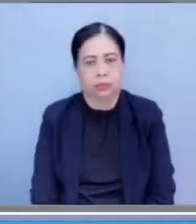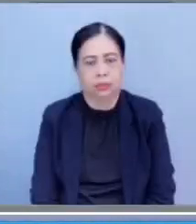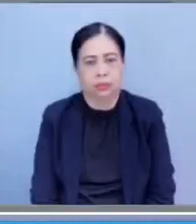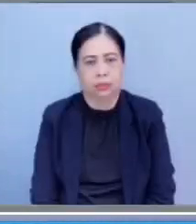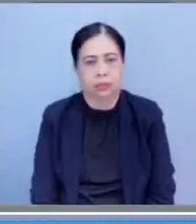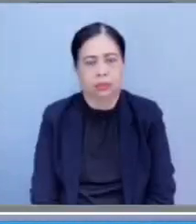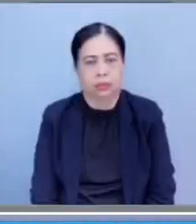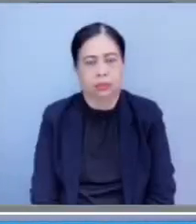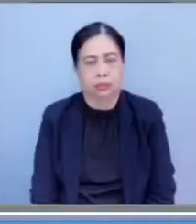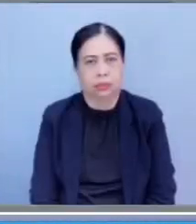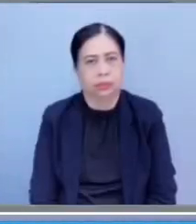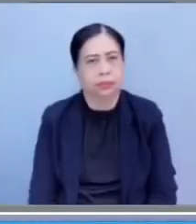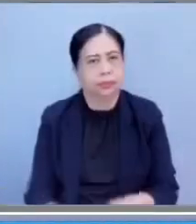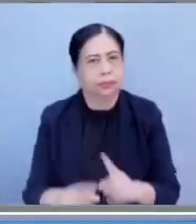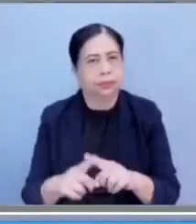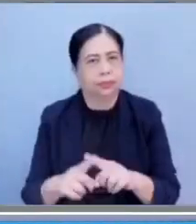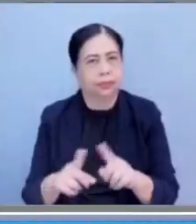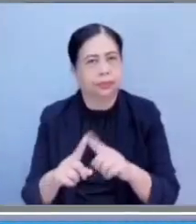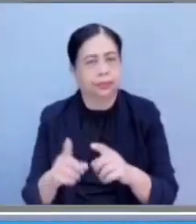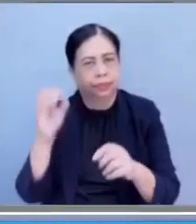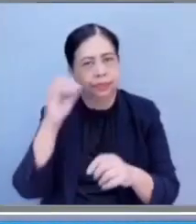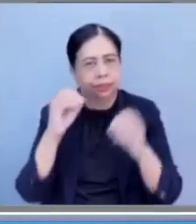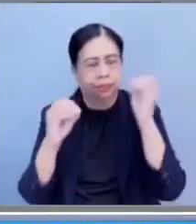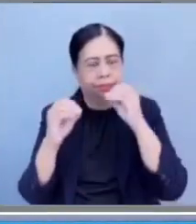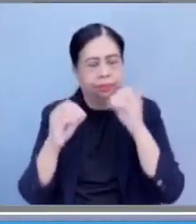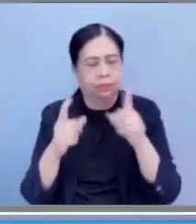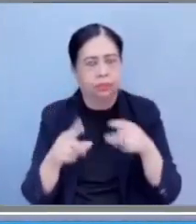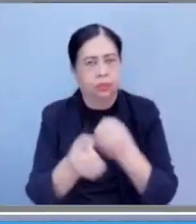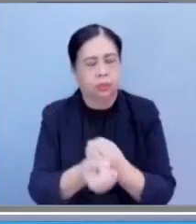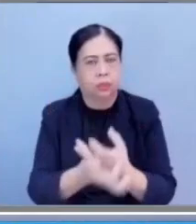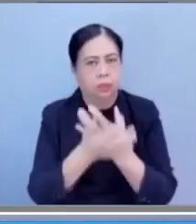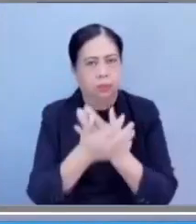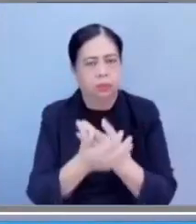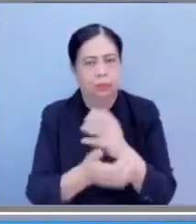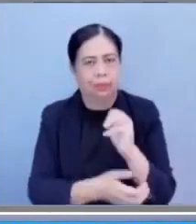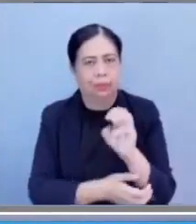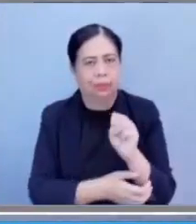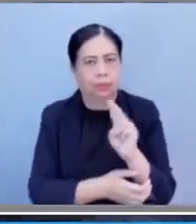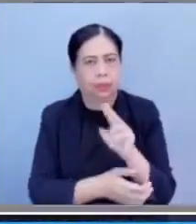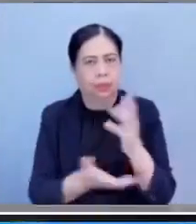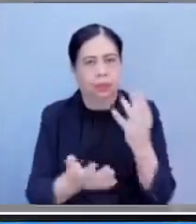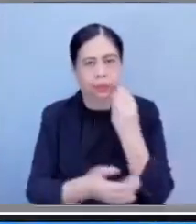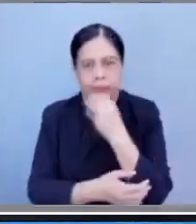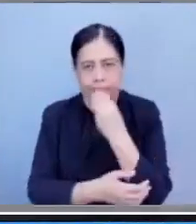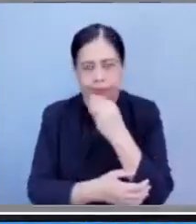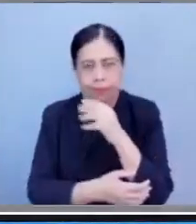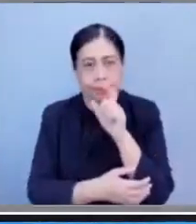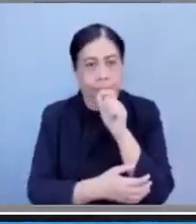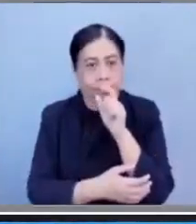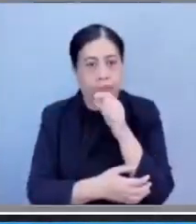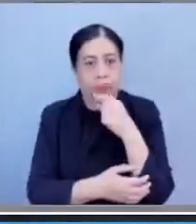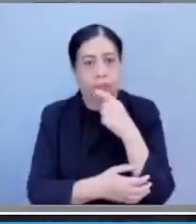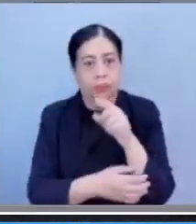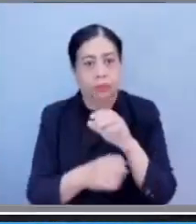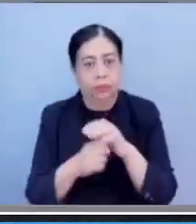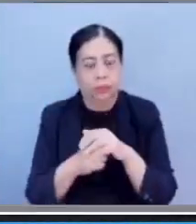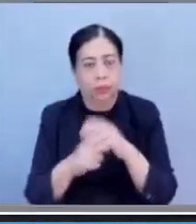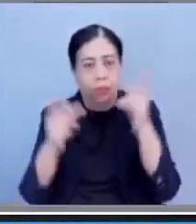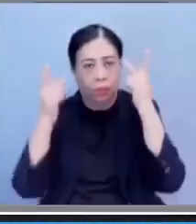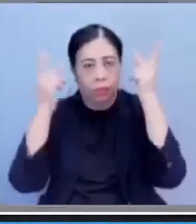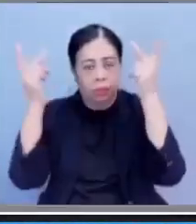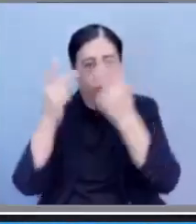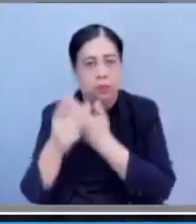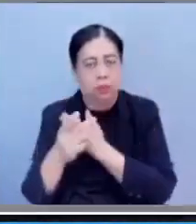Umani ng iba't ibang reaksyon ang pagsabog sa Mindanao State University sa Marawi City. Sa isang tweet, sinabi ni Pope Francis na nag-alay siya